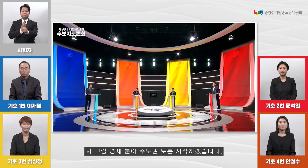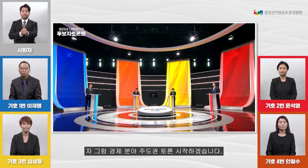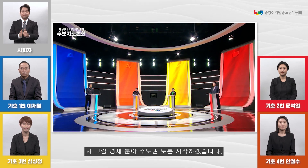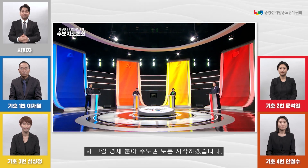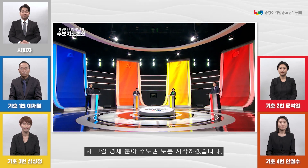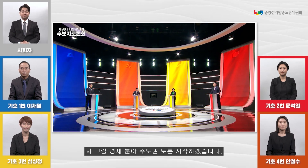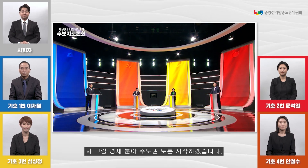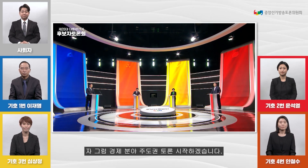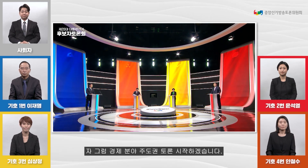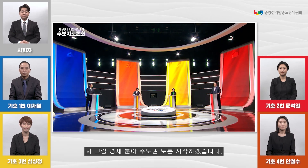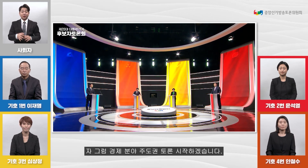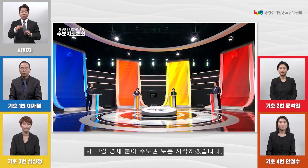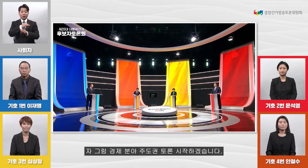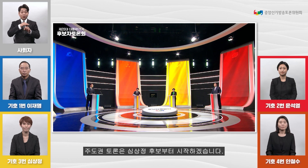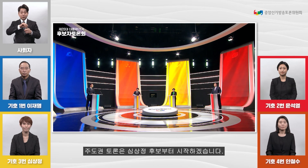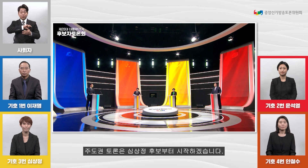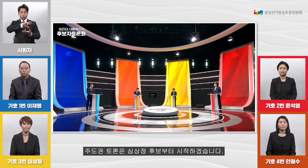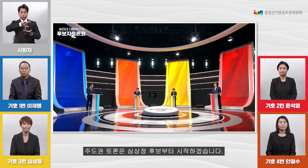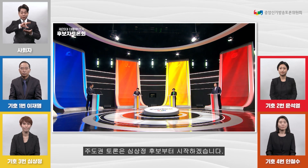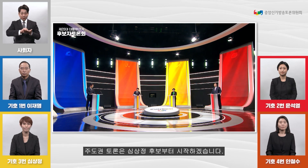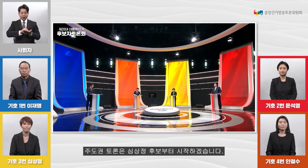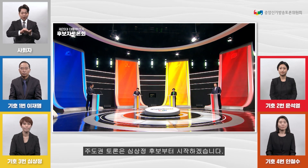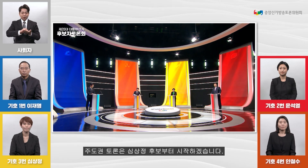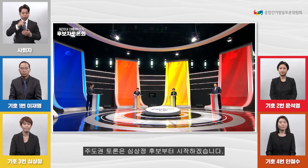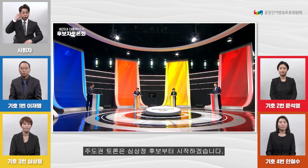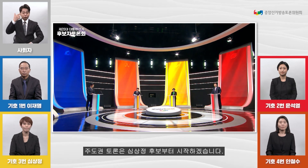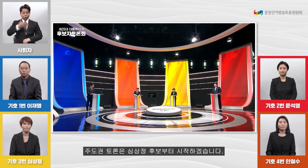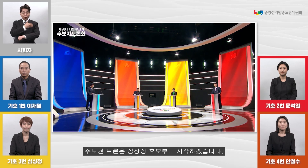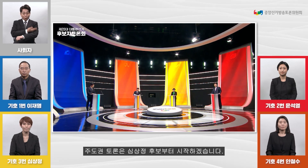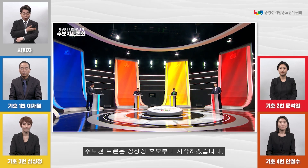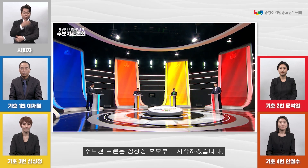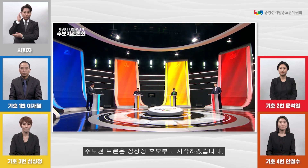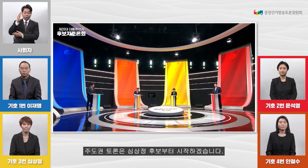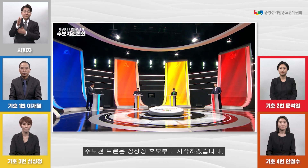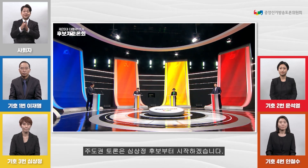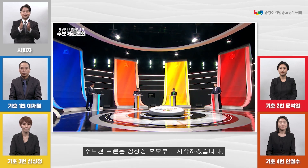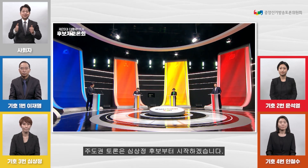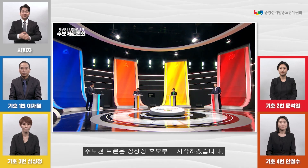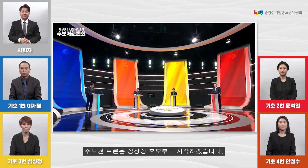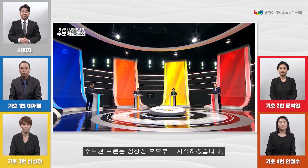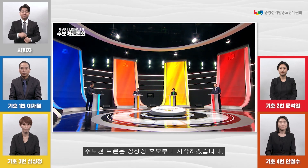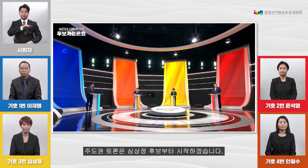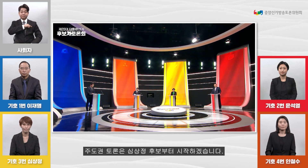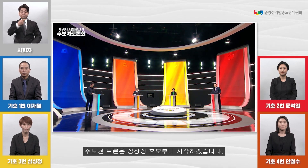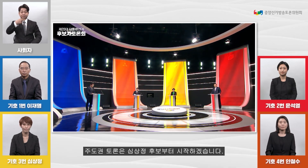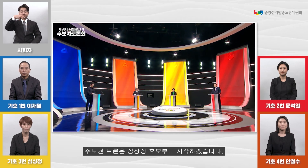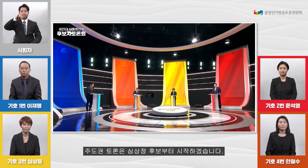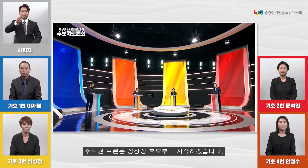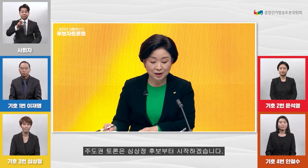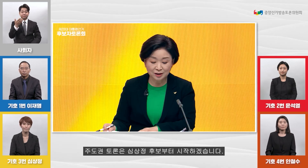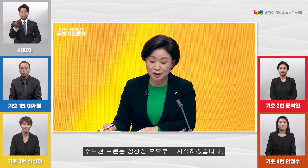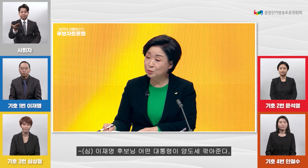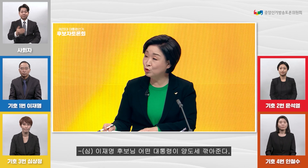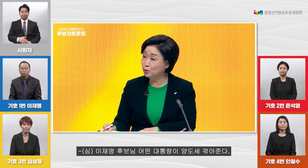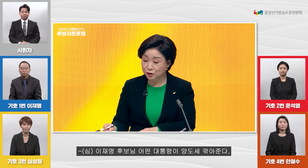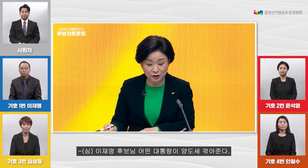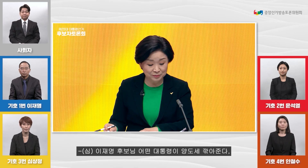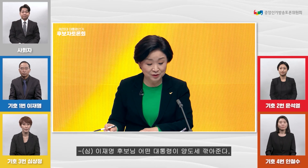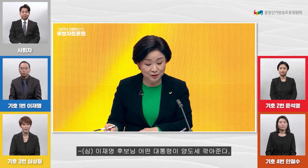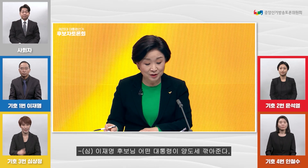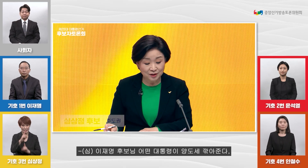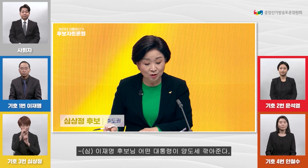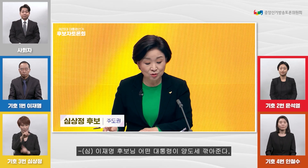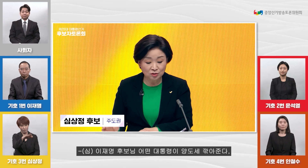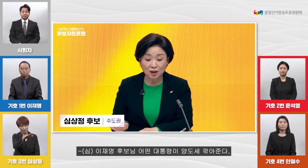분야 주도권 토론 시작하겠습니다. 주도권 토론은 심상정 후보부터 시작하겠습니다. 네, 이재명 후보님.